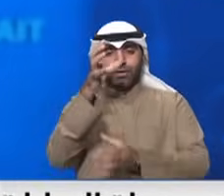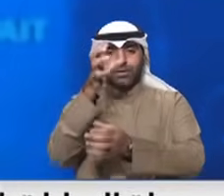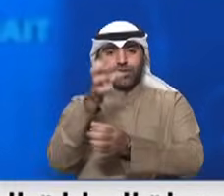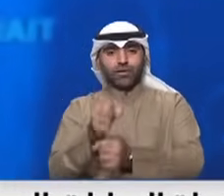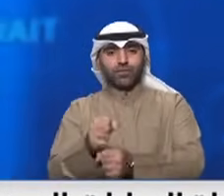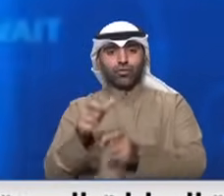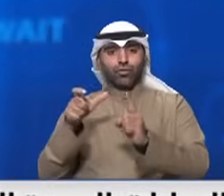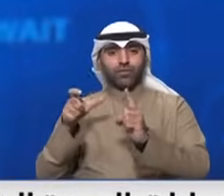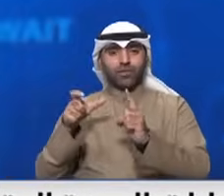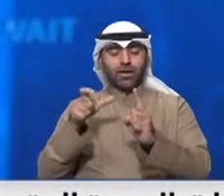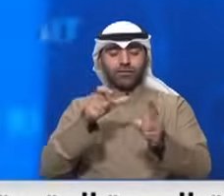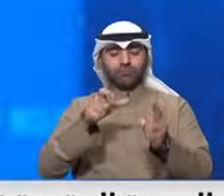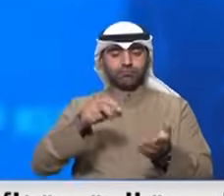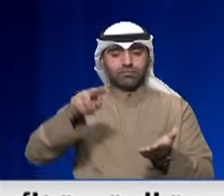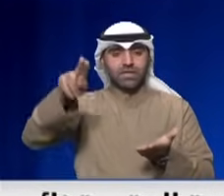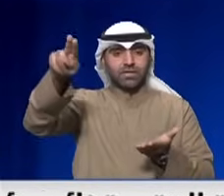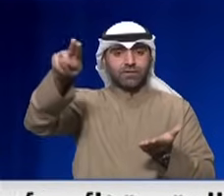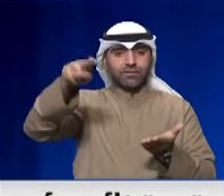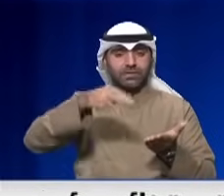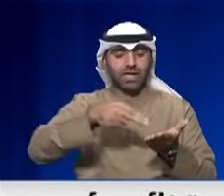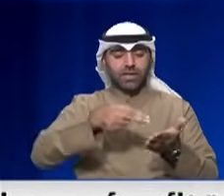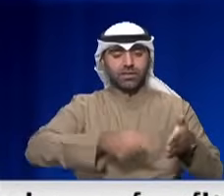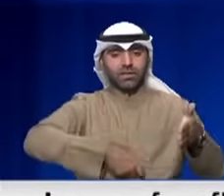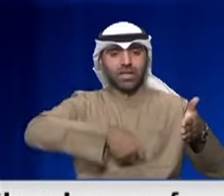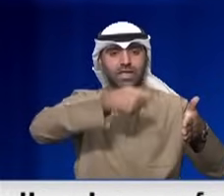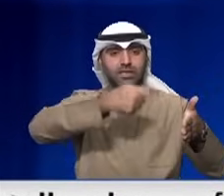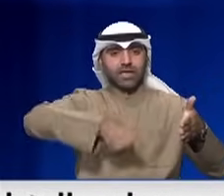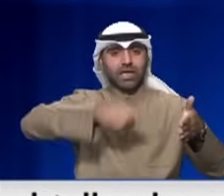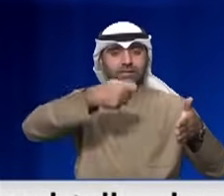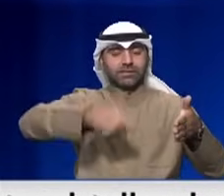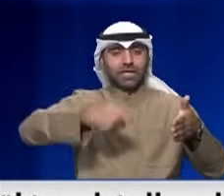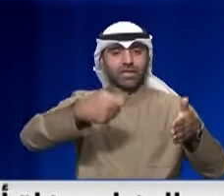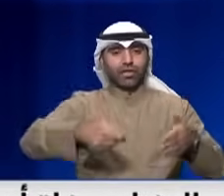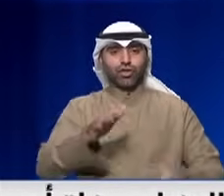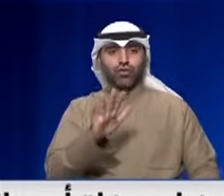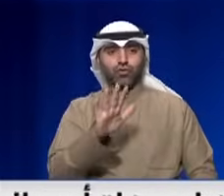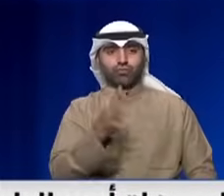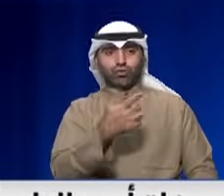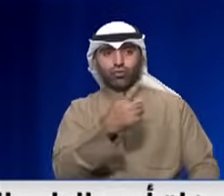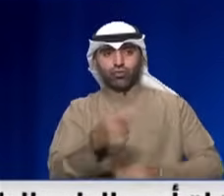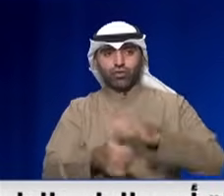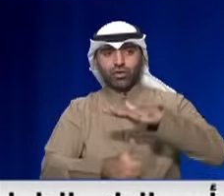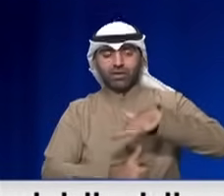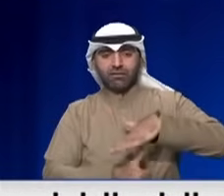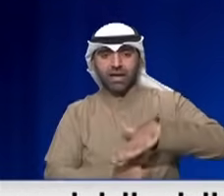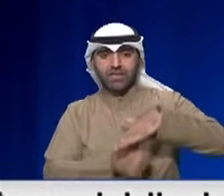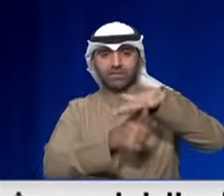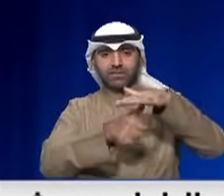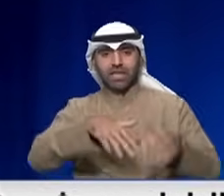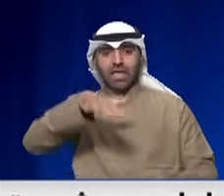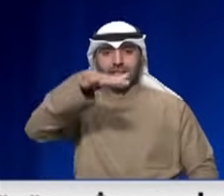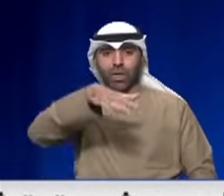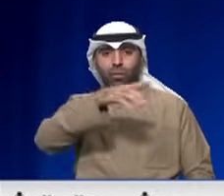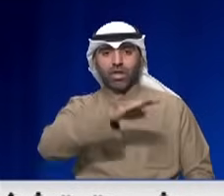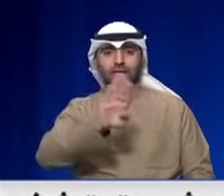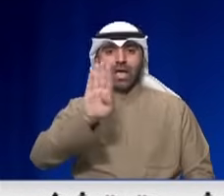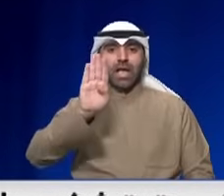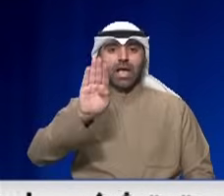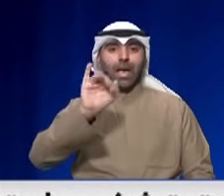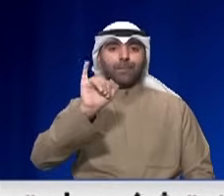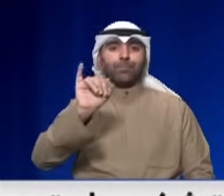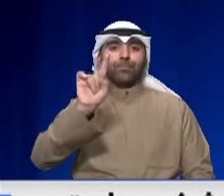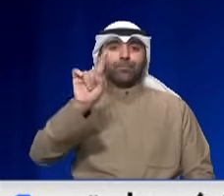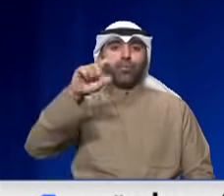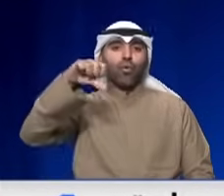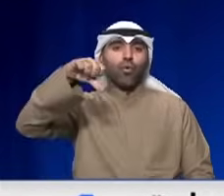تعزيه من صاحب الجلاله الملك نوردوم سهامي ملك مملكه كمبوديا الصديقه اعرب فيها